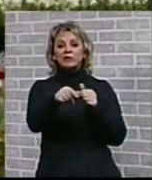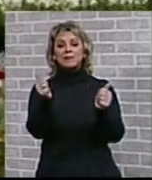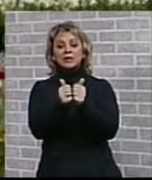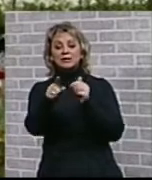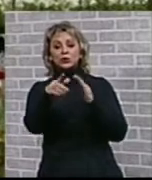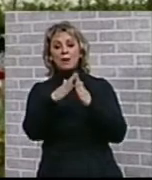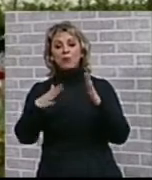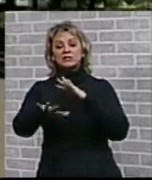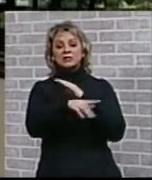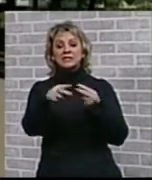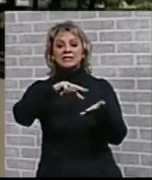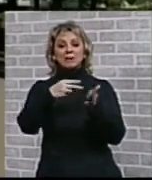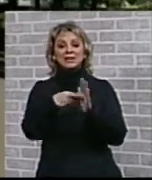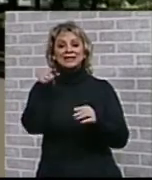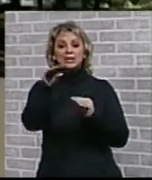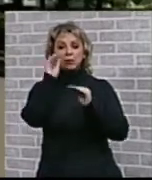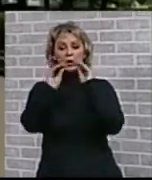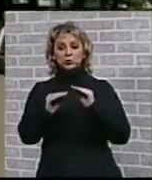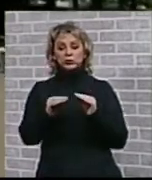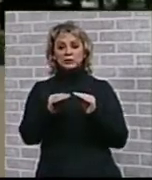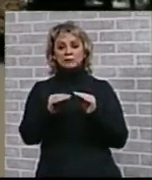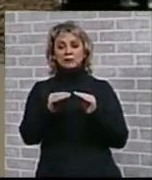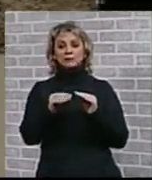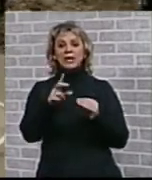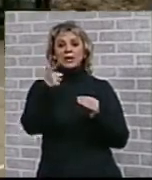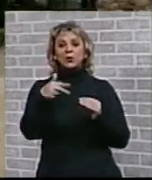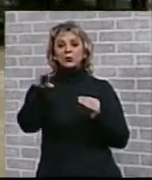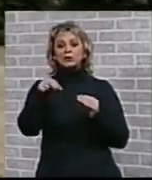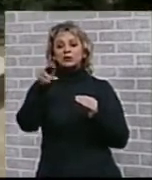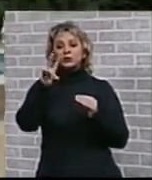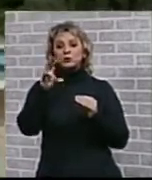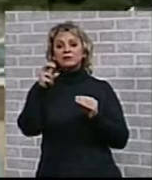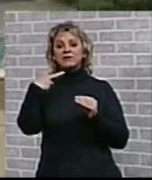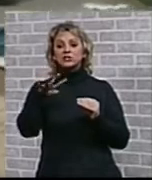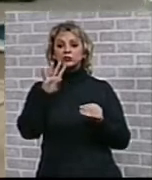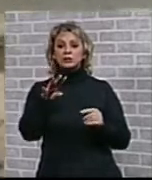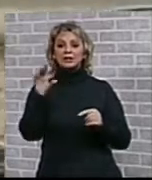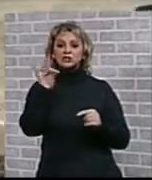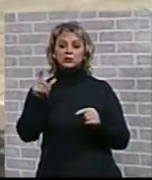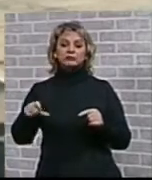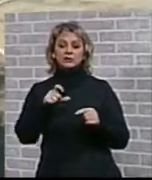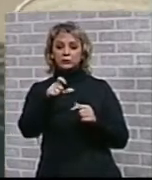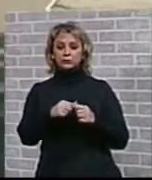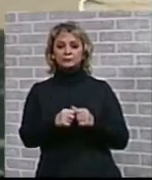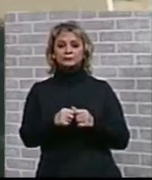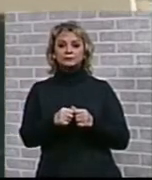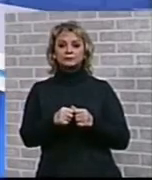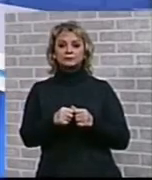придомовых территорий и запланировать их благоустройство. Галина Горлова, Юрий Санкин, Дон-24, Ростов-на-Дону.